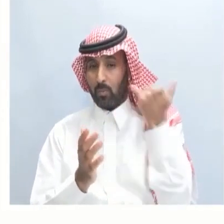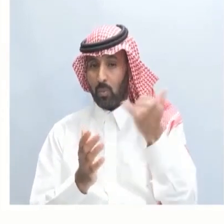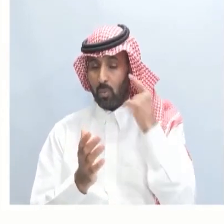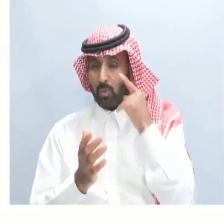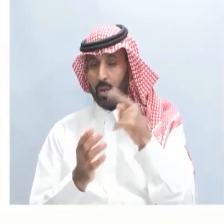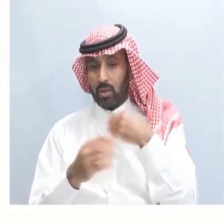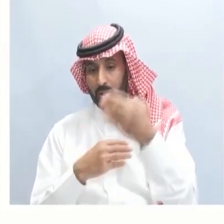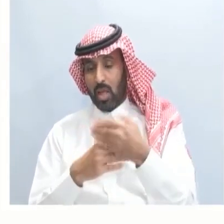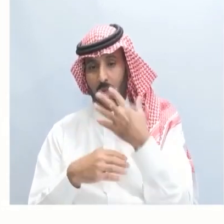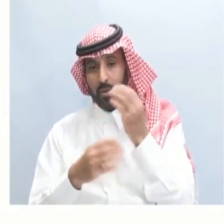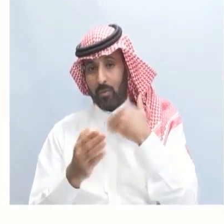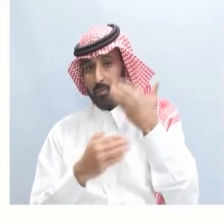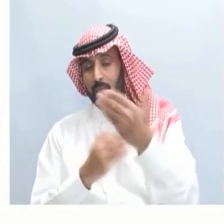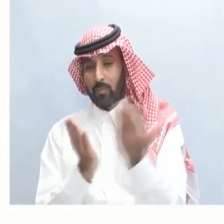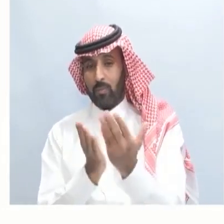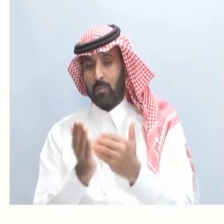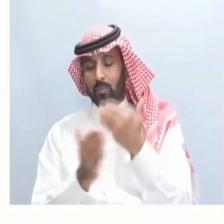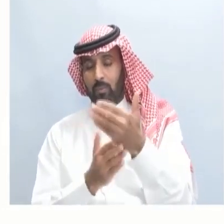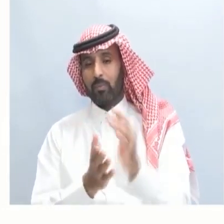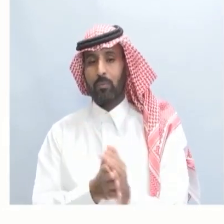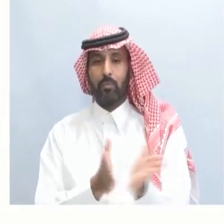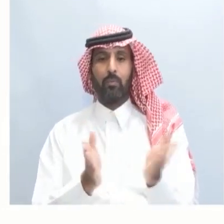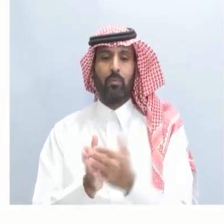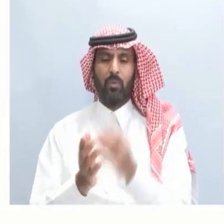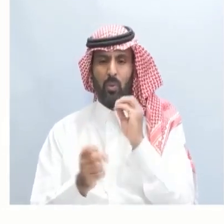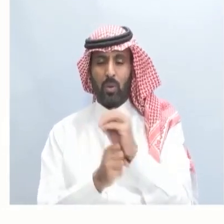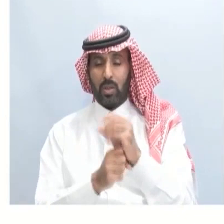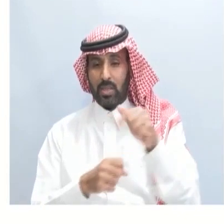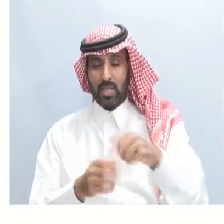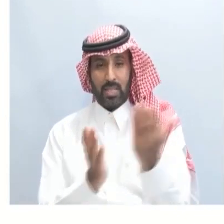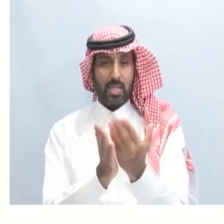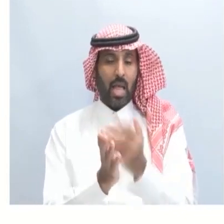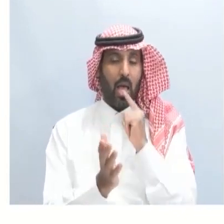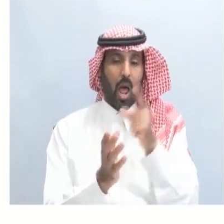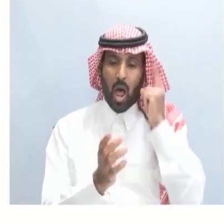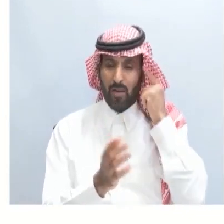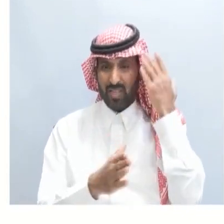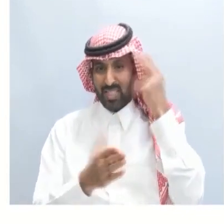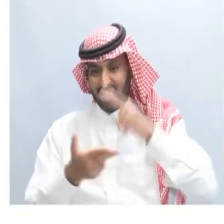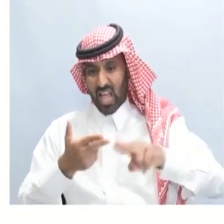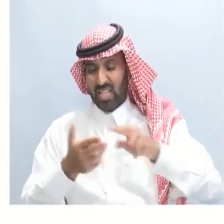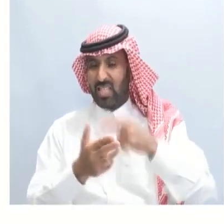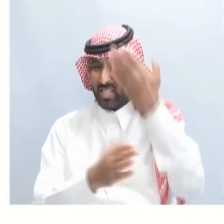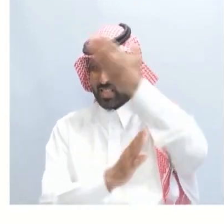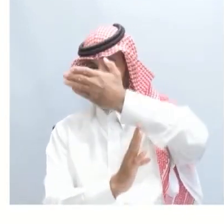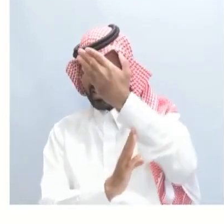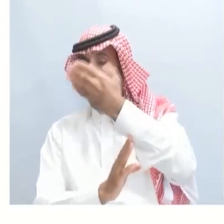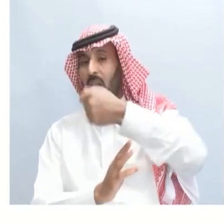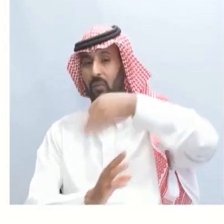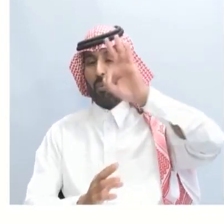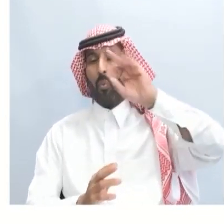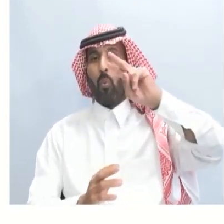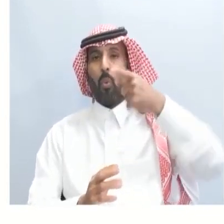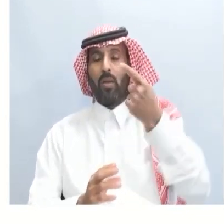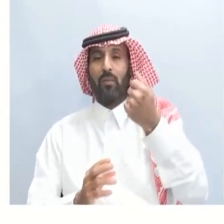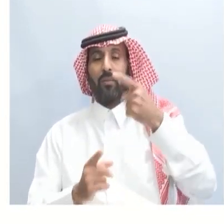يمهد كثيرا لدروس القادمه اذا ما تعرفنا عليه في درس اليوم عرفت شرط الاتزان دورانيا هو اف1 في ام 1